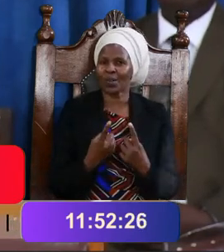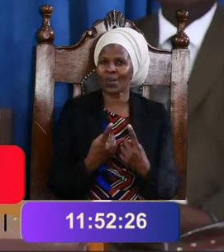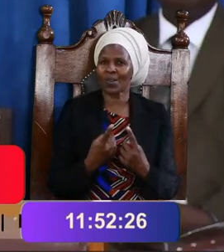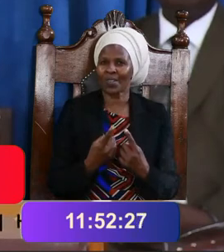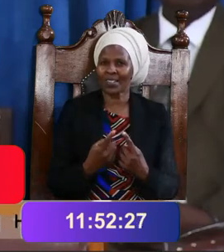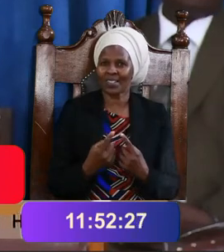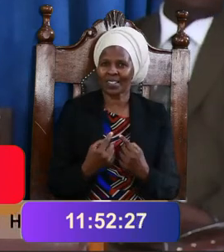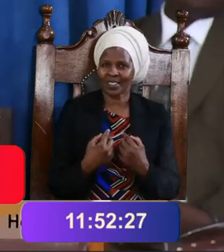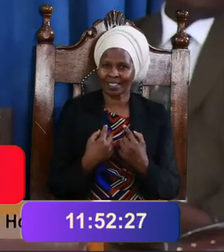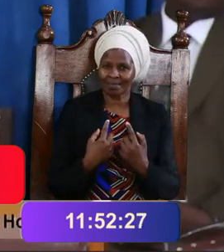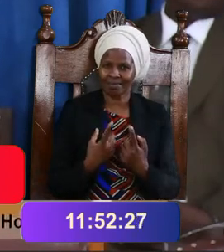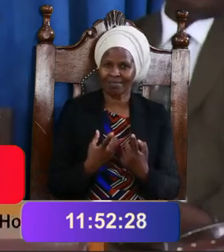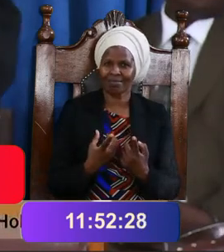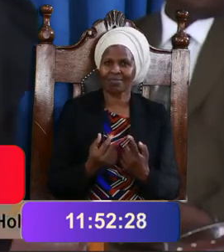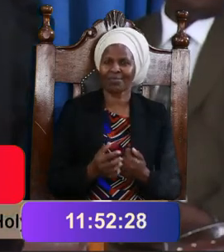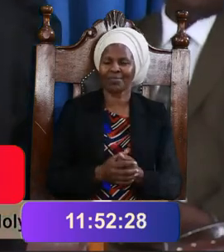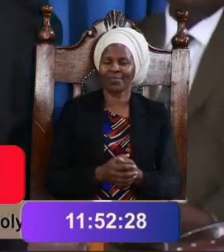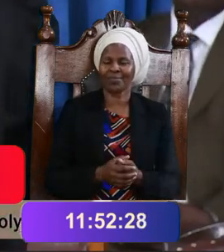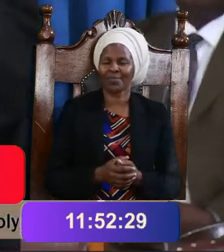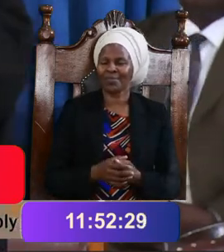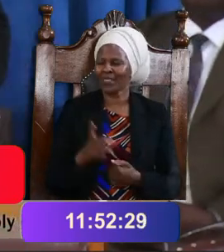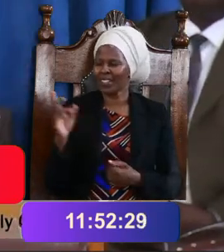Nimecheka? Sikucheka.